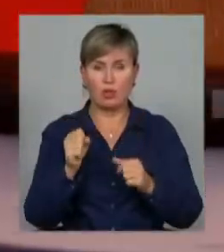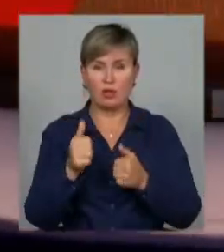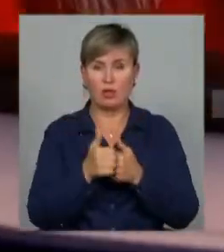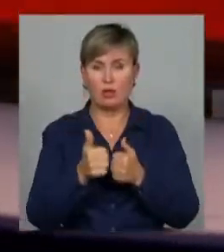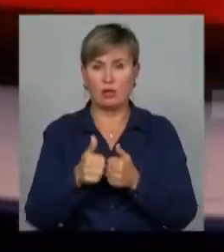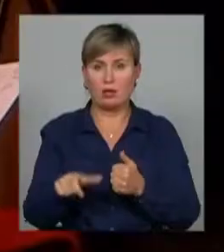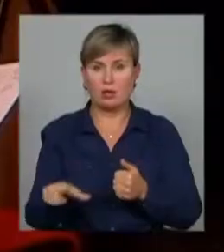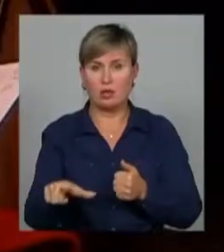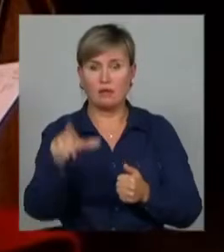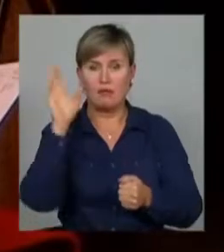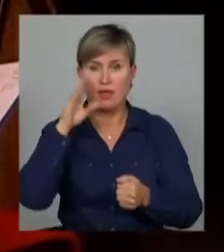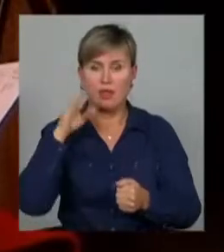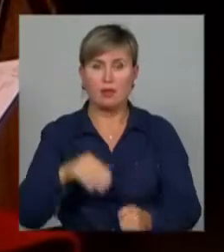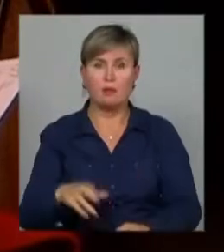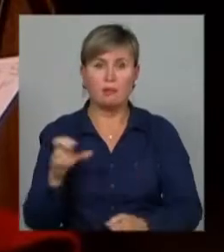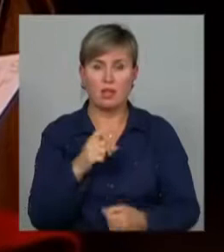без одежды.